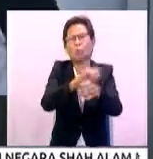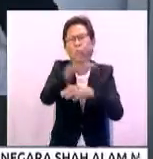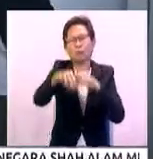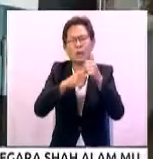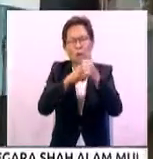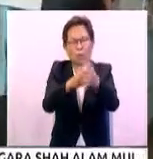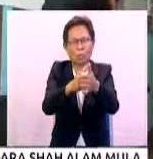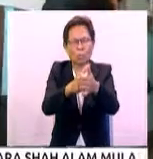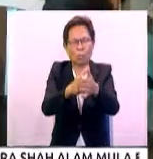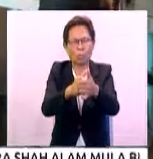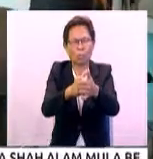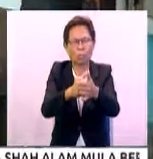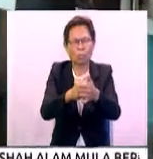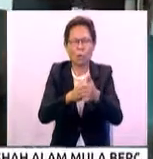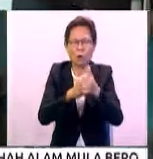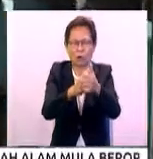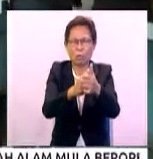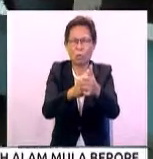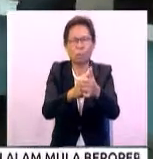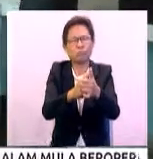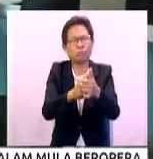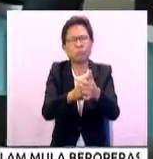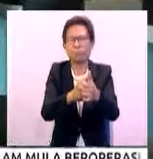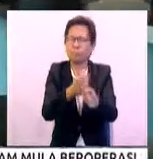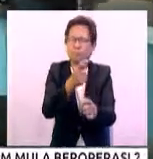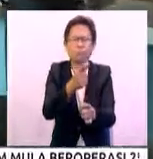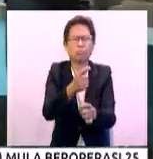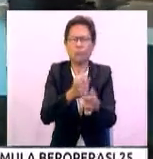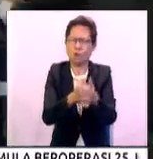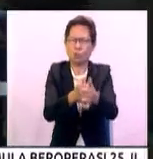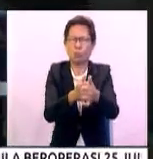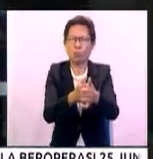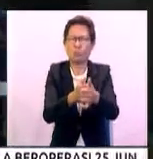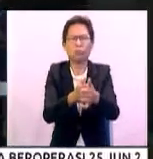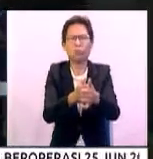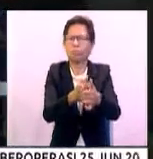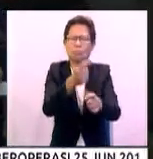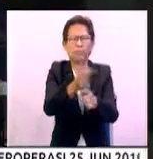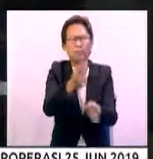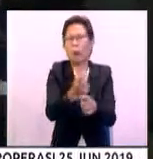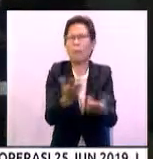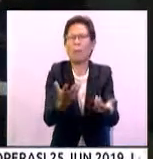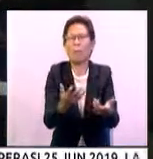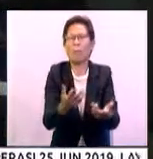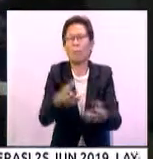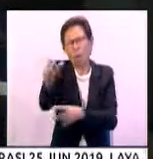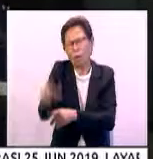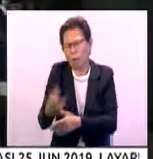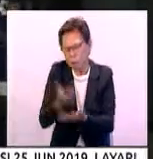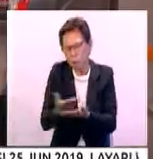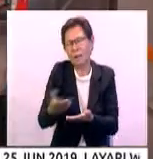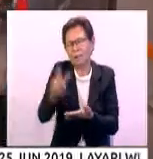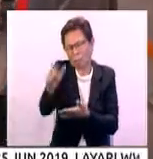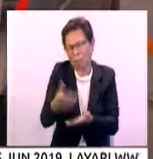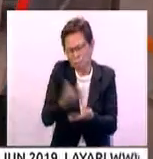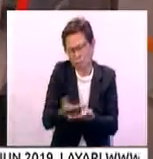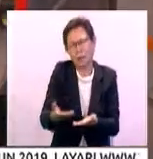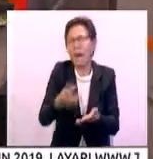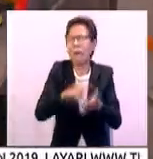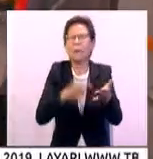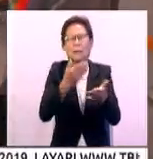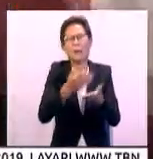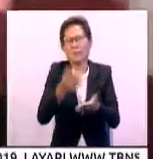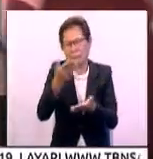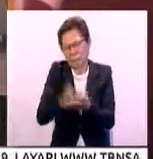ikut diamalkan secara betul. Tak ada apa kita sembunyi. Jadi seseorang tu akan beli apa yang dia nak beli. Jadi